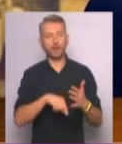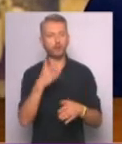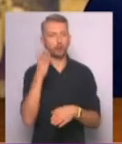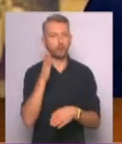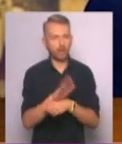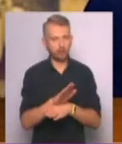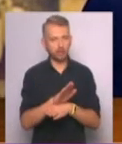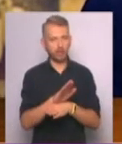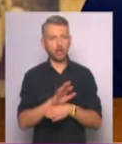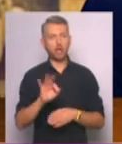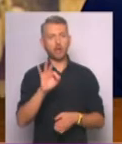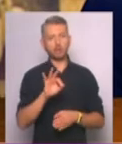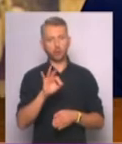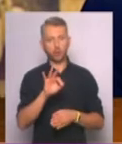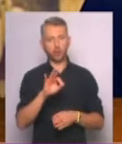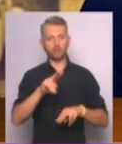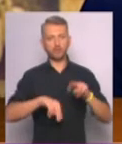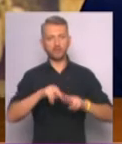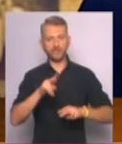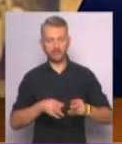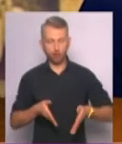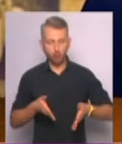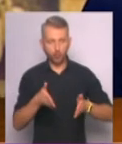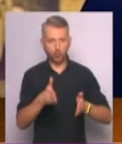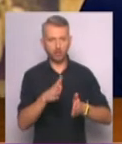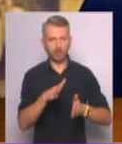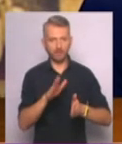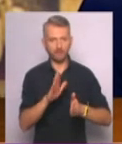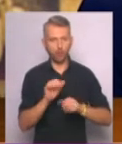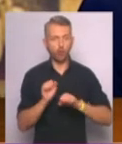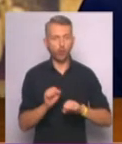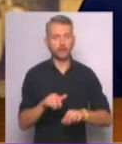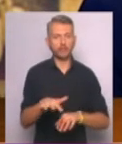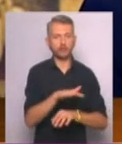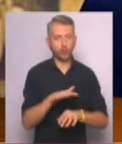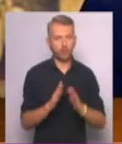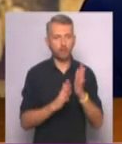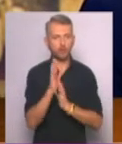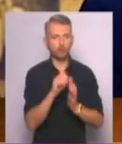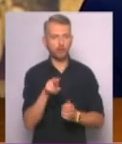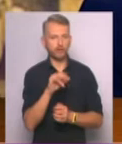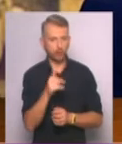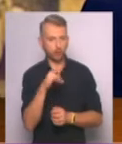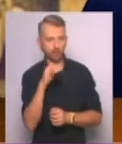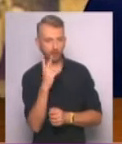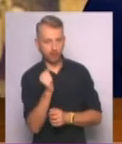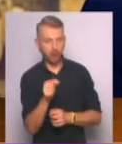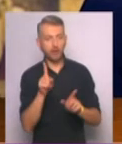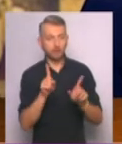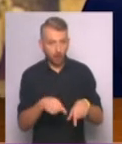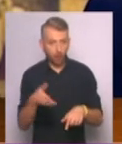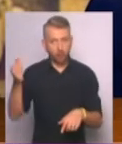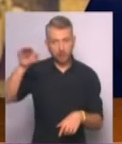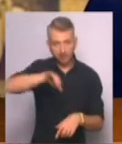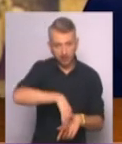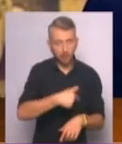розпорядження про будівництво дороги в охоронній зоні ботанічного саду Гришка також на стрімких схилах. І